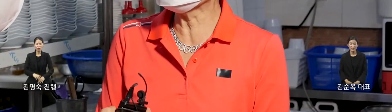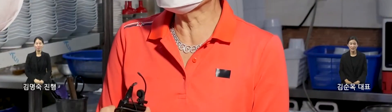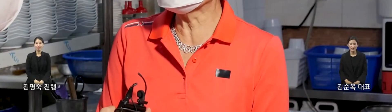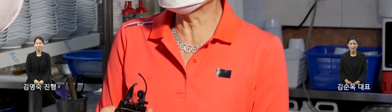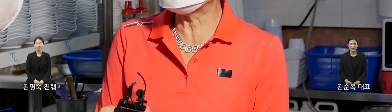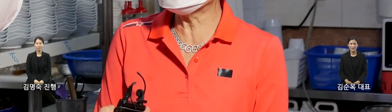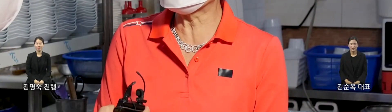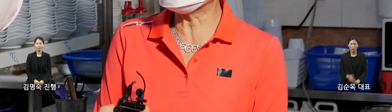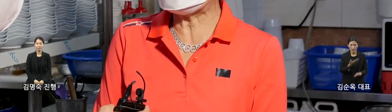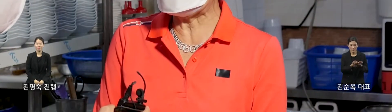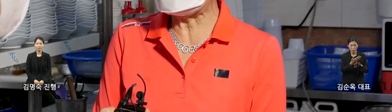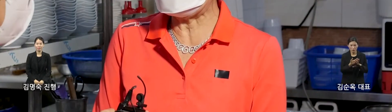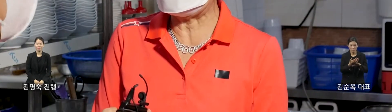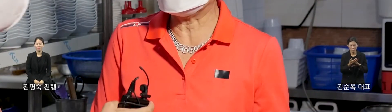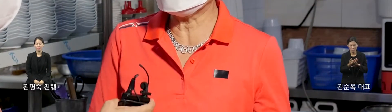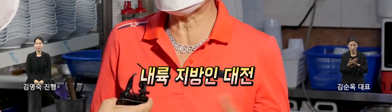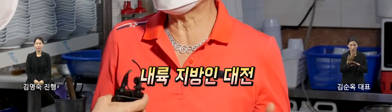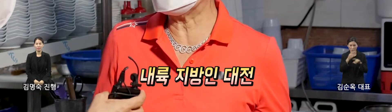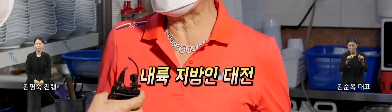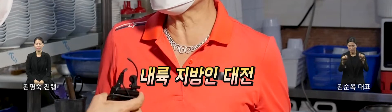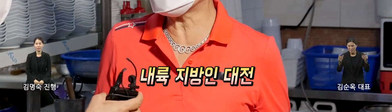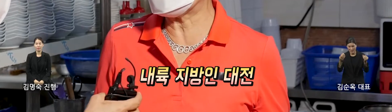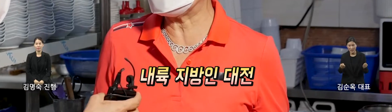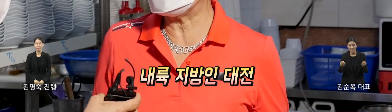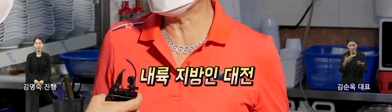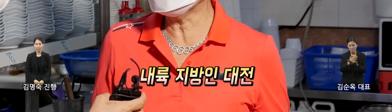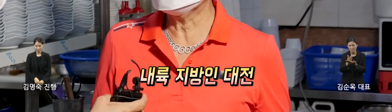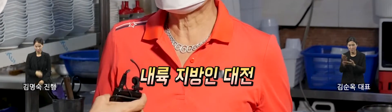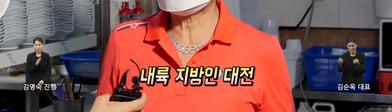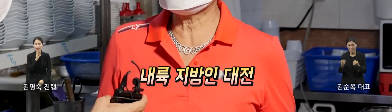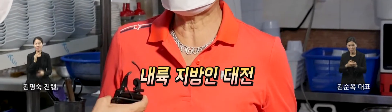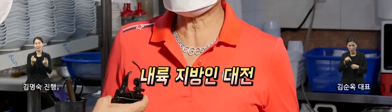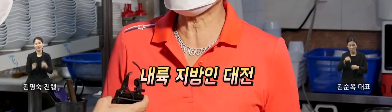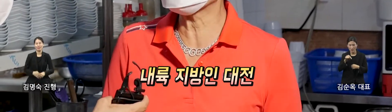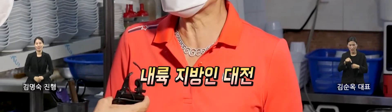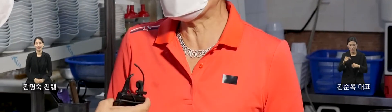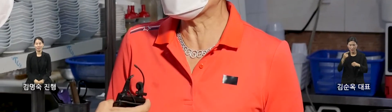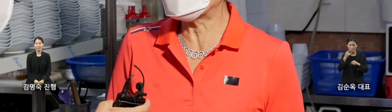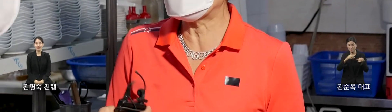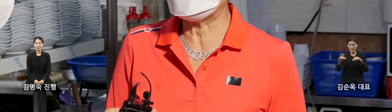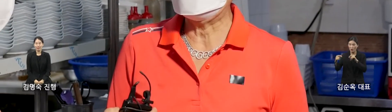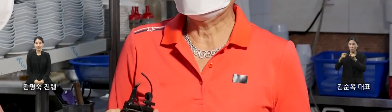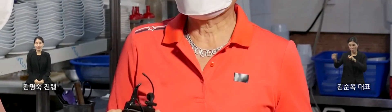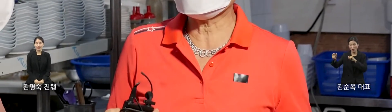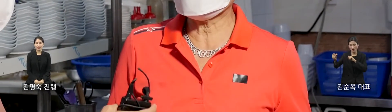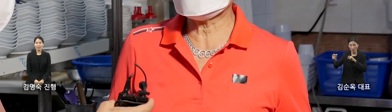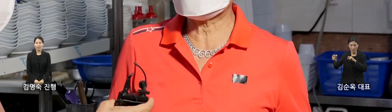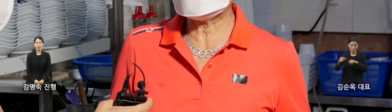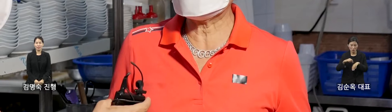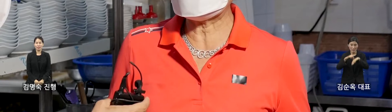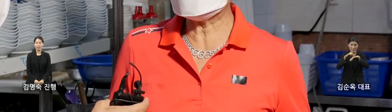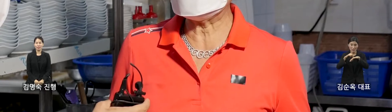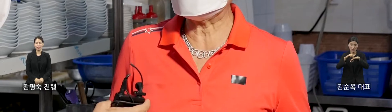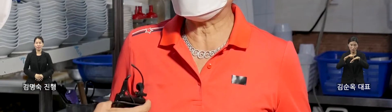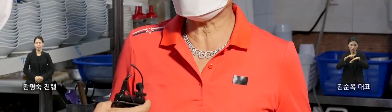워낙에 다른 메뉴들은 많이 있는데, 우리가 여기가 내륙 지방이잖아요. 그래, 이제 낙지에도 귀하고, 그래서